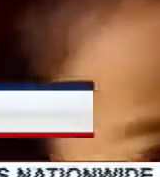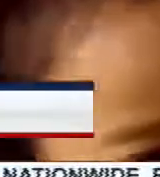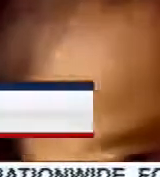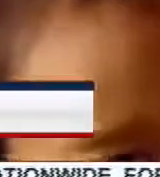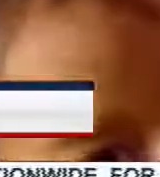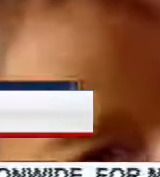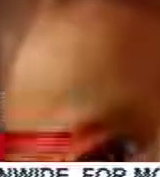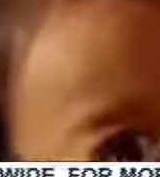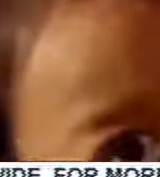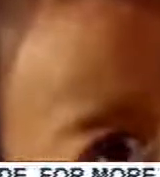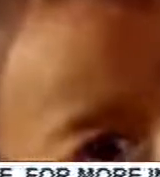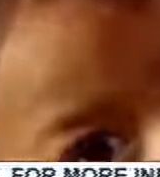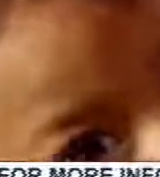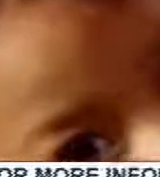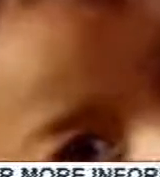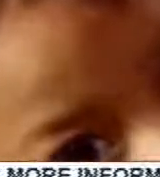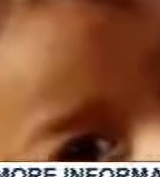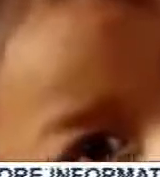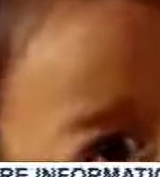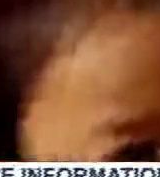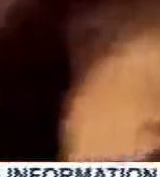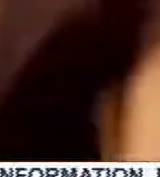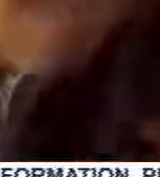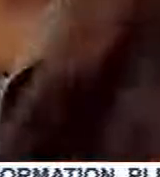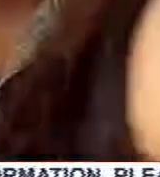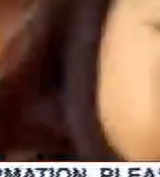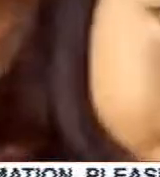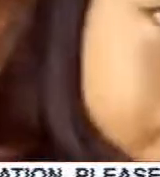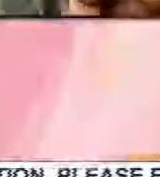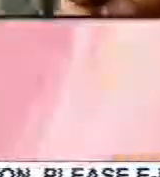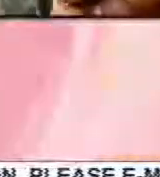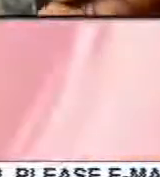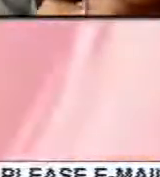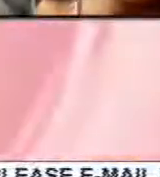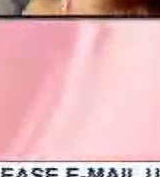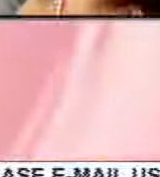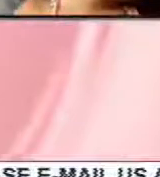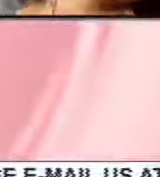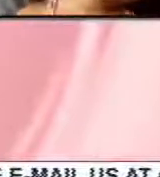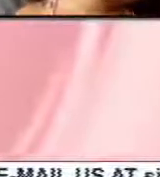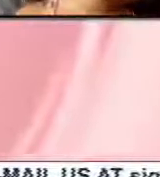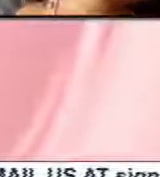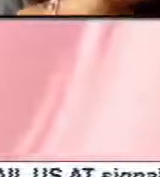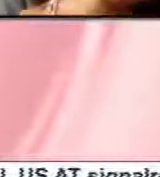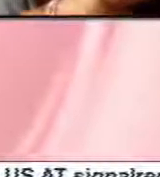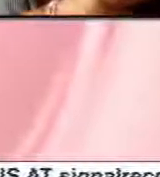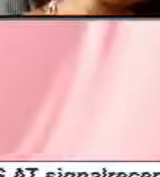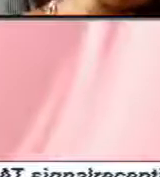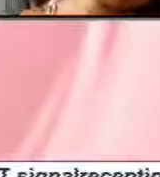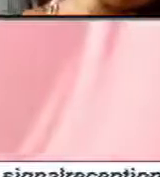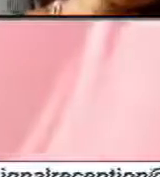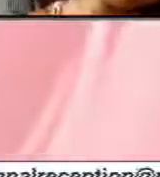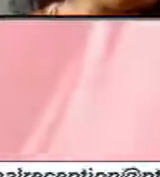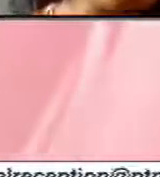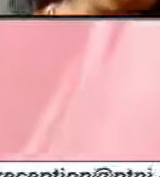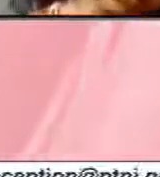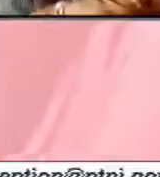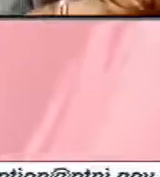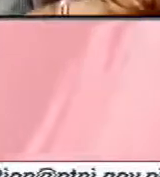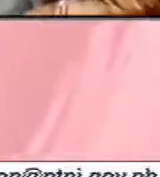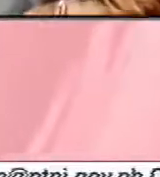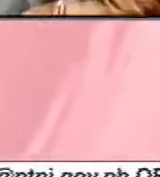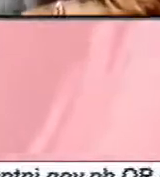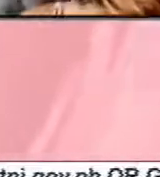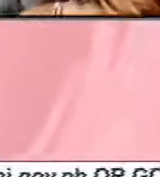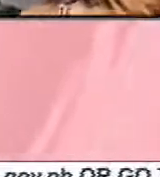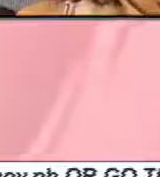ng mga kitkat, fishball. Pagkatapos po namin maihanda yung kanyang mga panlako, ako naman po sa hapon ay yung maglilinis po ng kanyang balot,